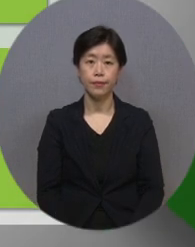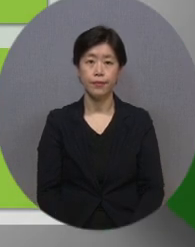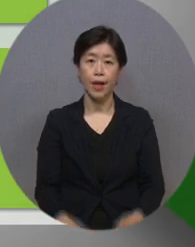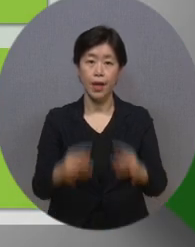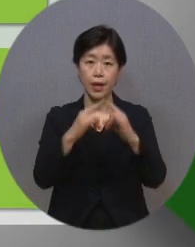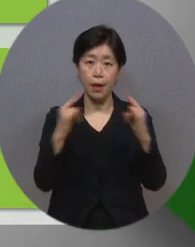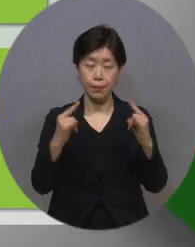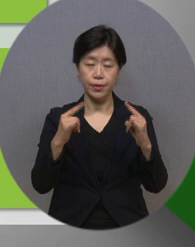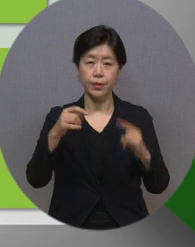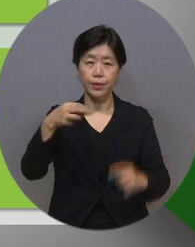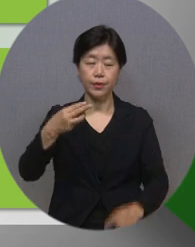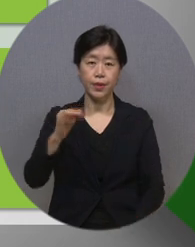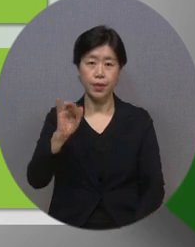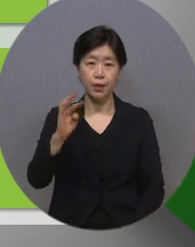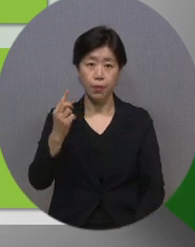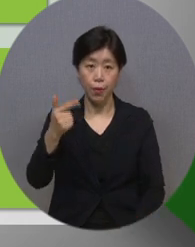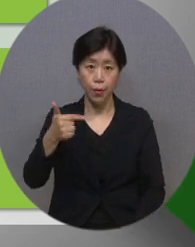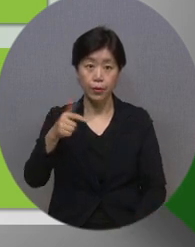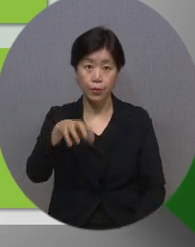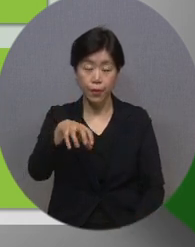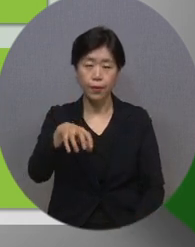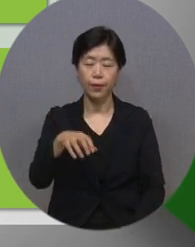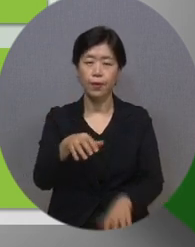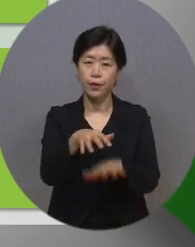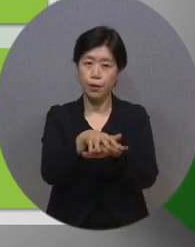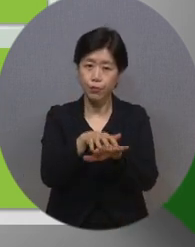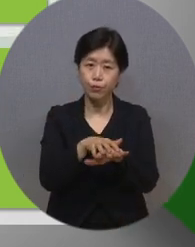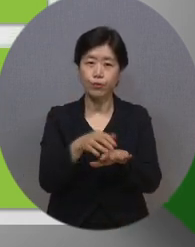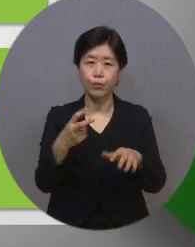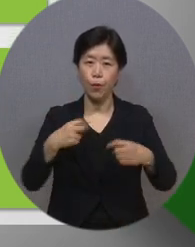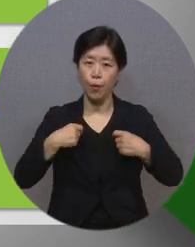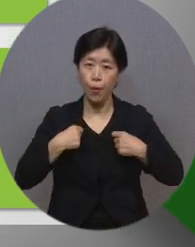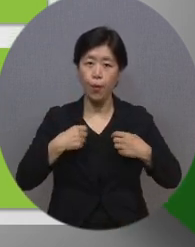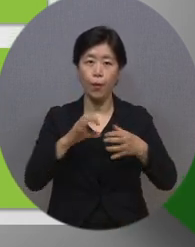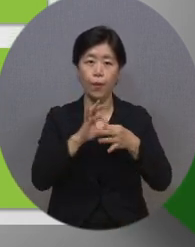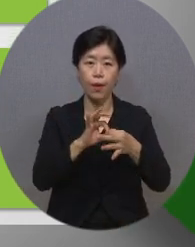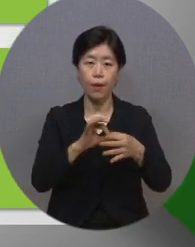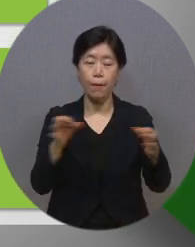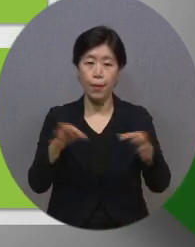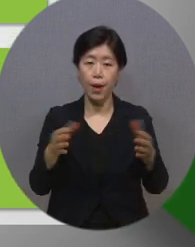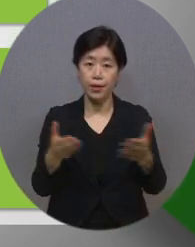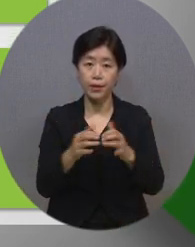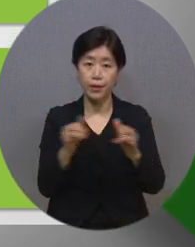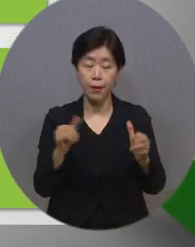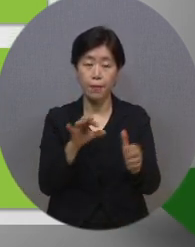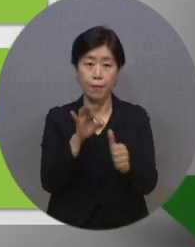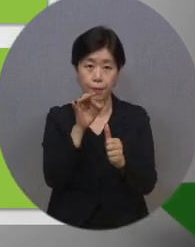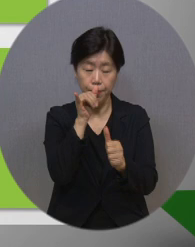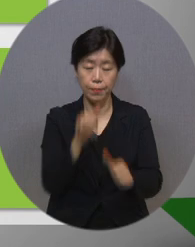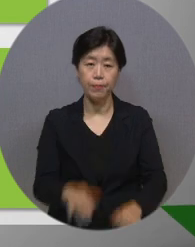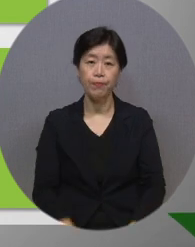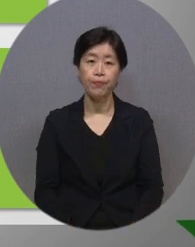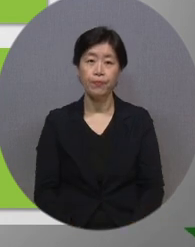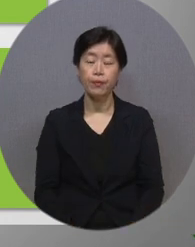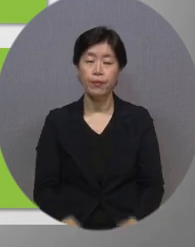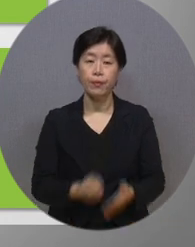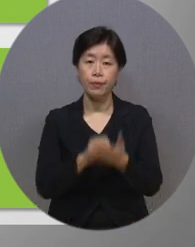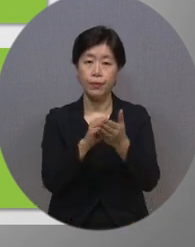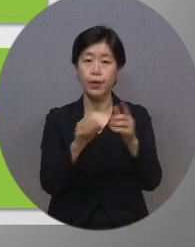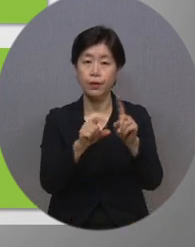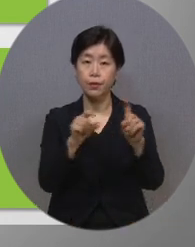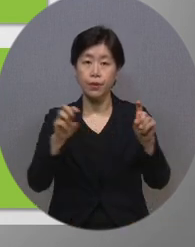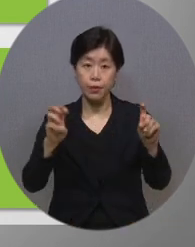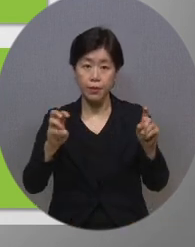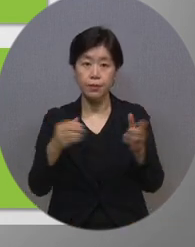주식회사 캠프리본에서 섬유의복 분야 단순 종사원을 모집합니다. 접수 마감일은 11월